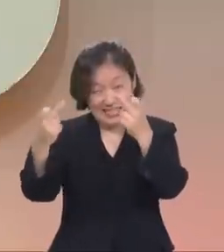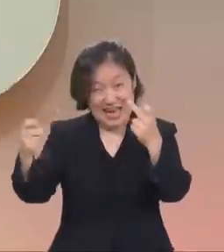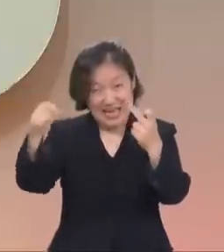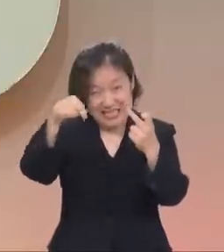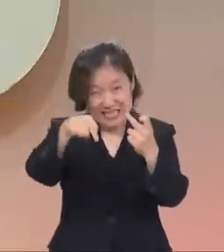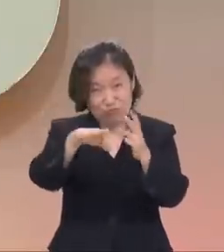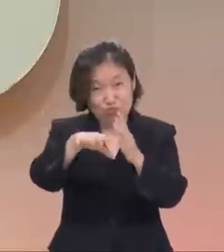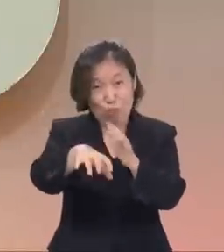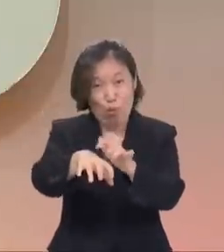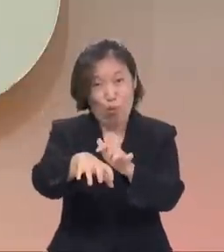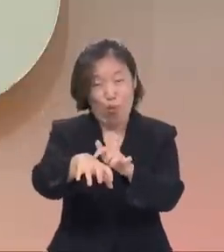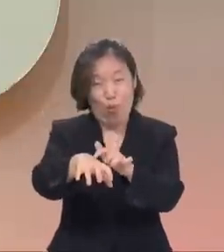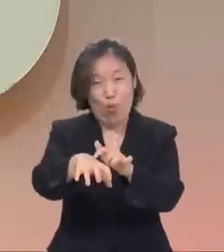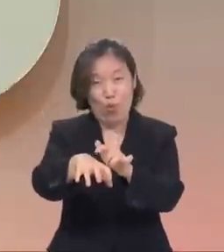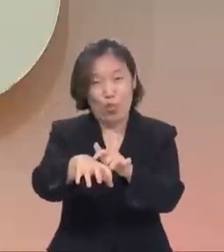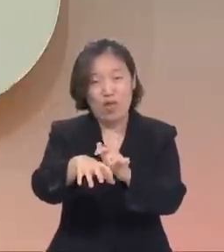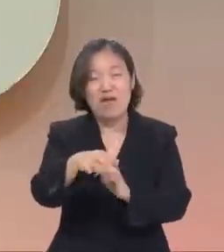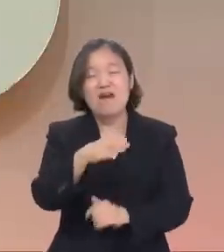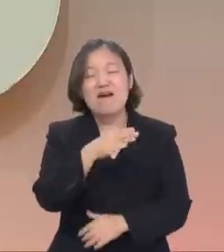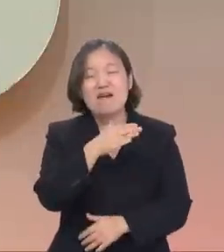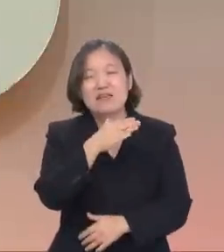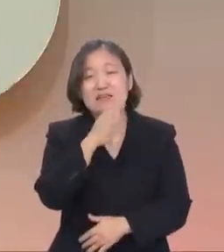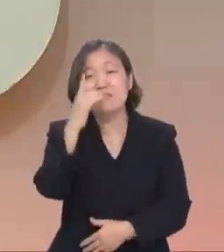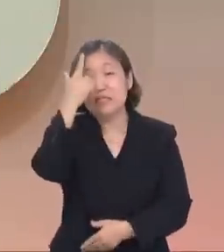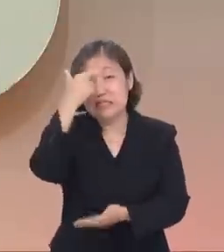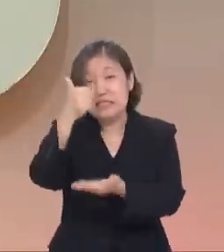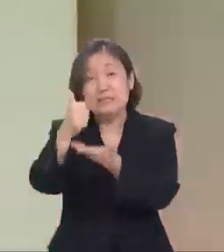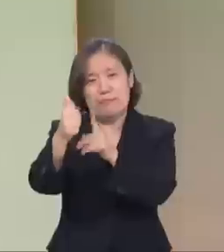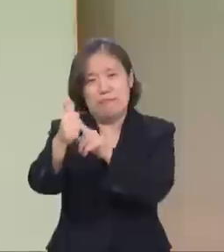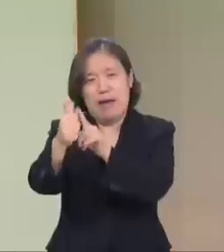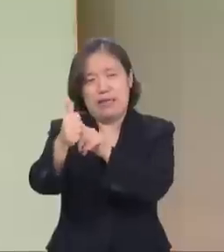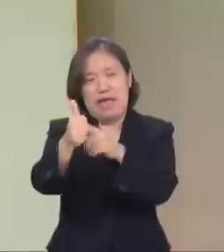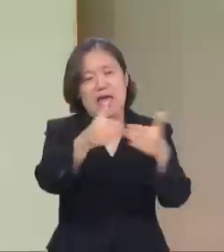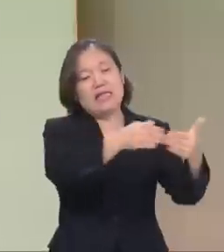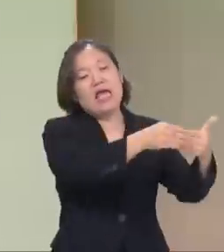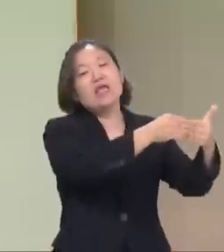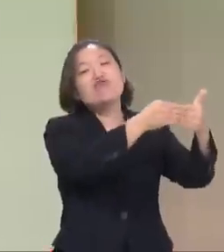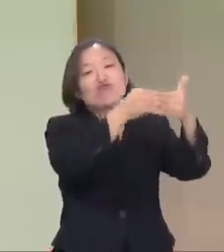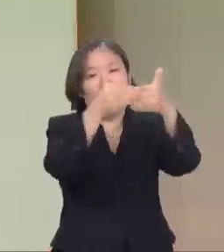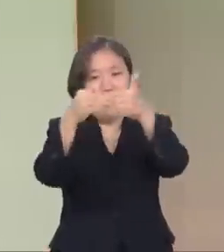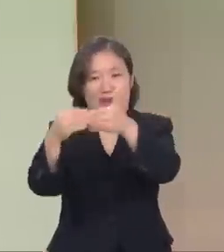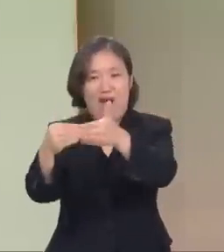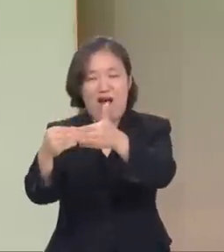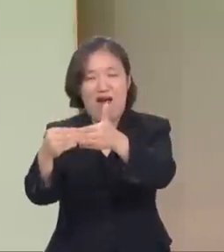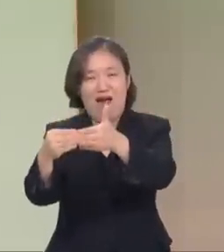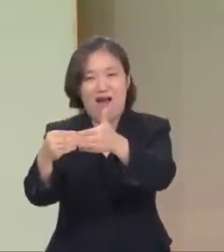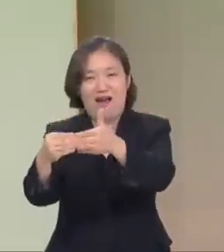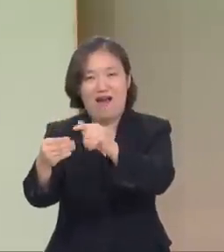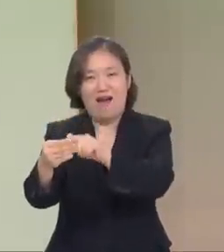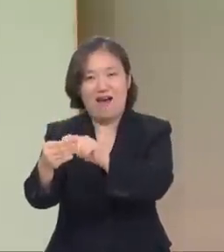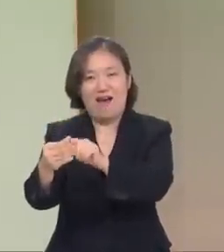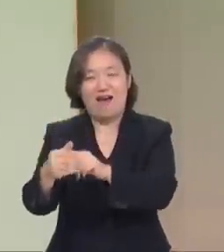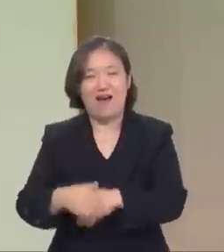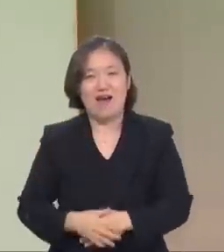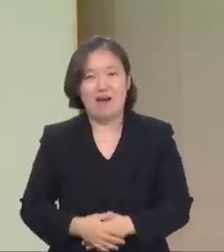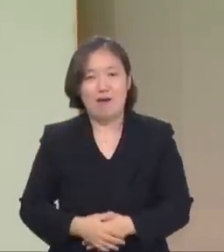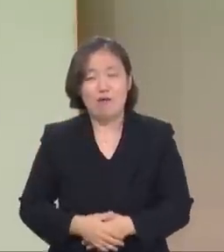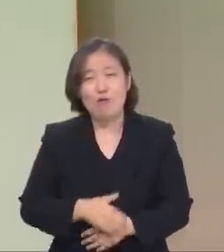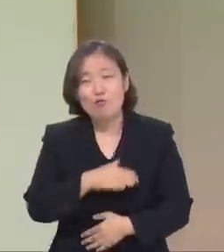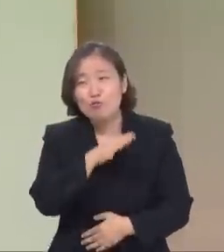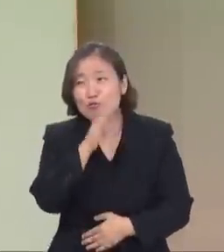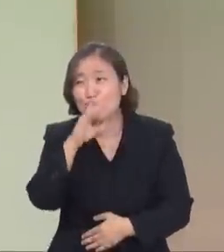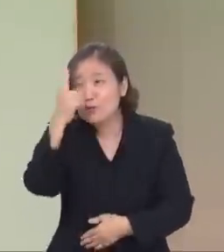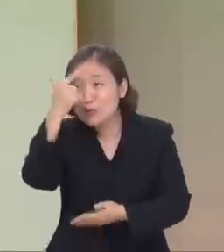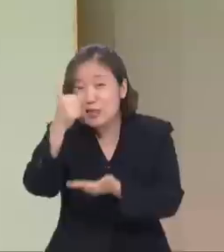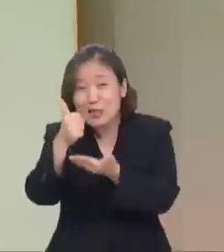수행하고 계시는 어느 노스님한테 데려가더래요 노스마트에 다 데려가니까 노스님께서